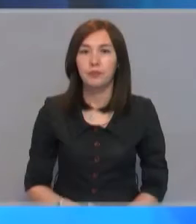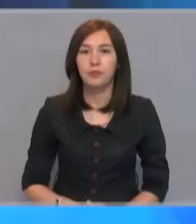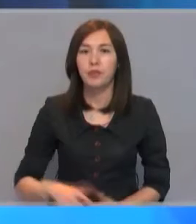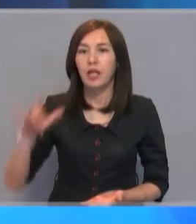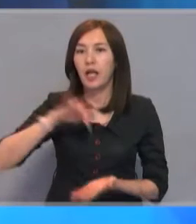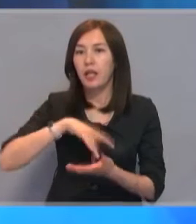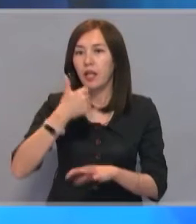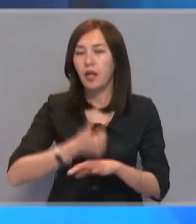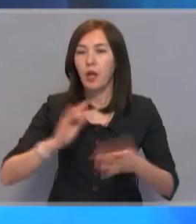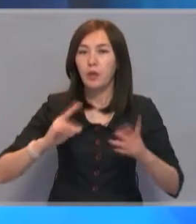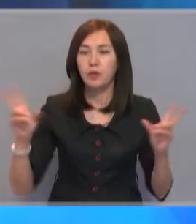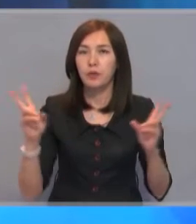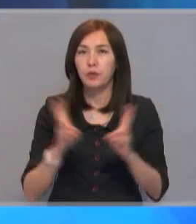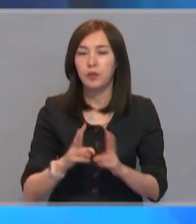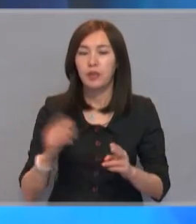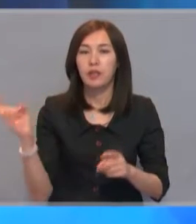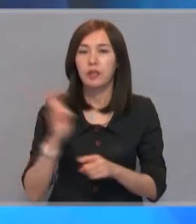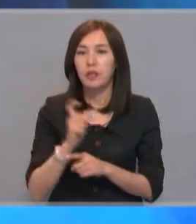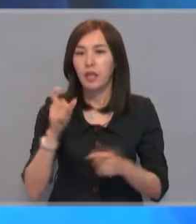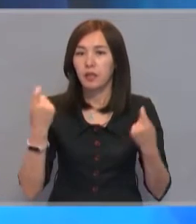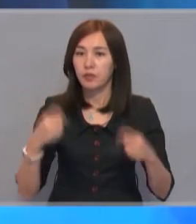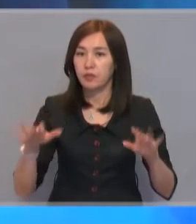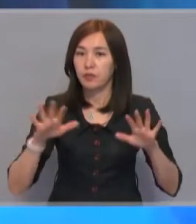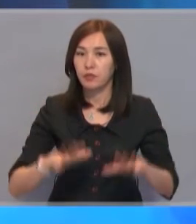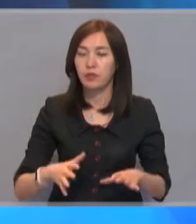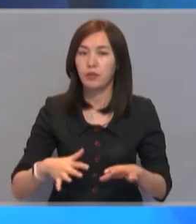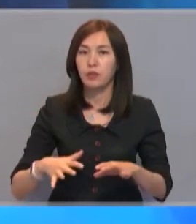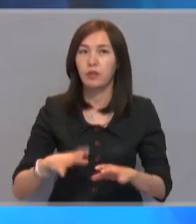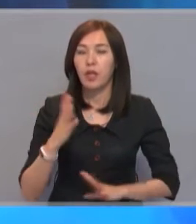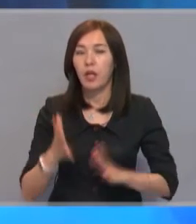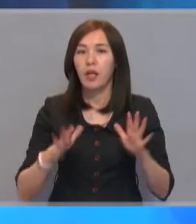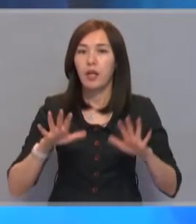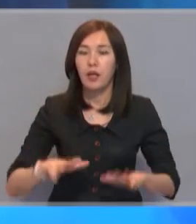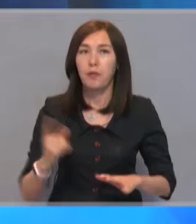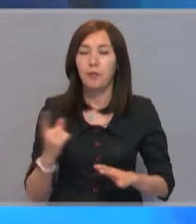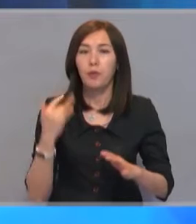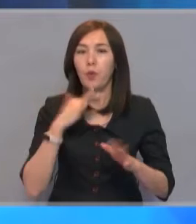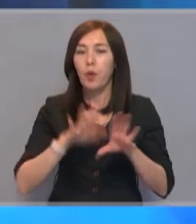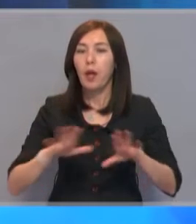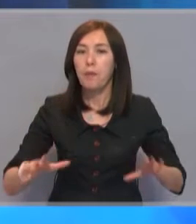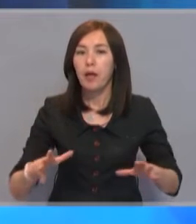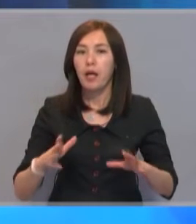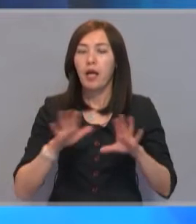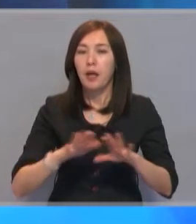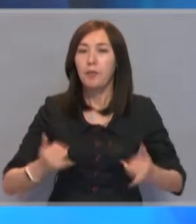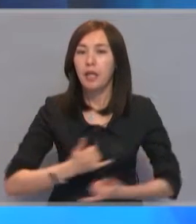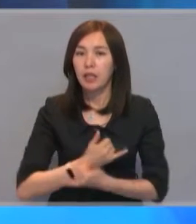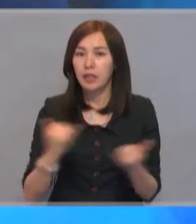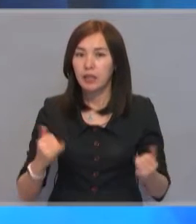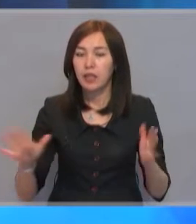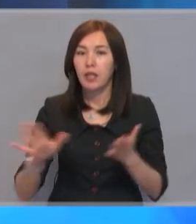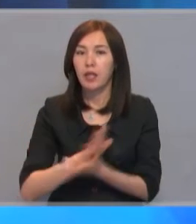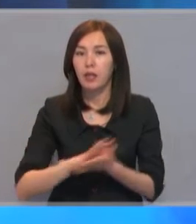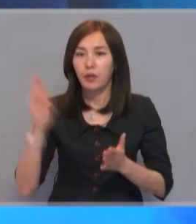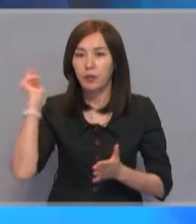Бүгін қала әкімінің онлайн қабылдауына келушілер сауда орталығын жаттығу орнын бірі көп балалы аналар мен балаларға арналған тегін